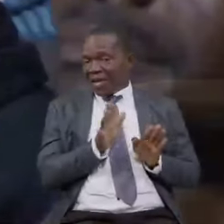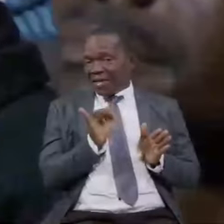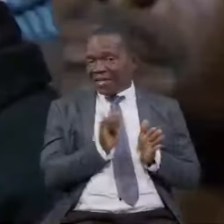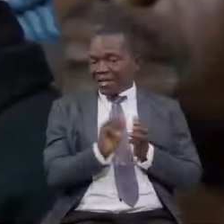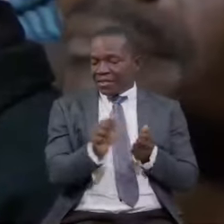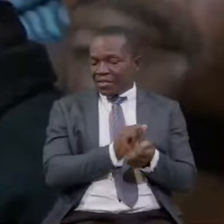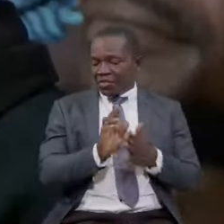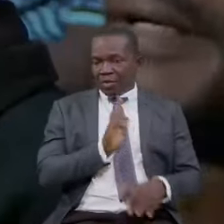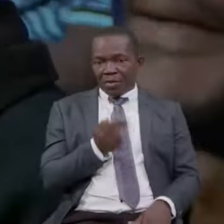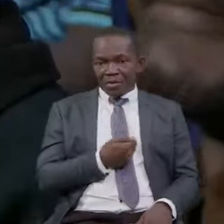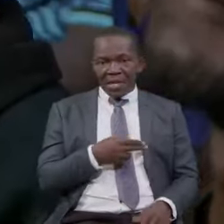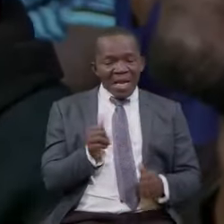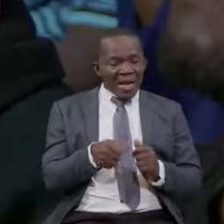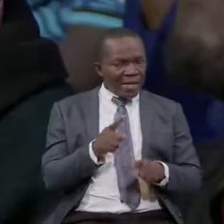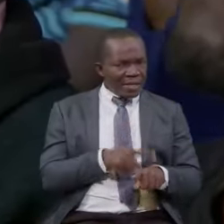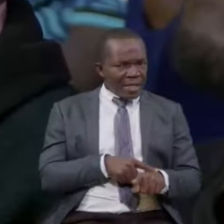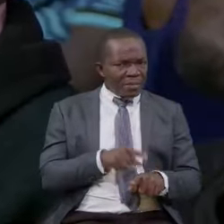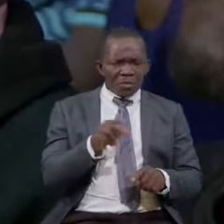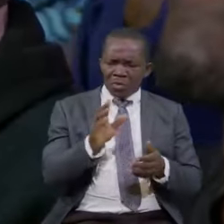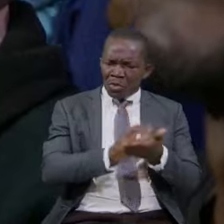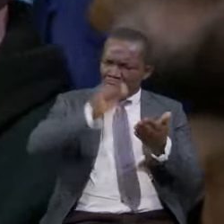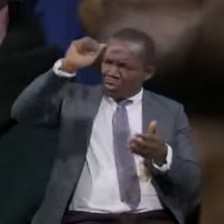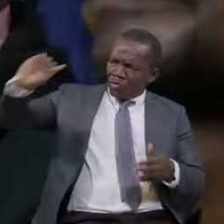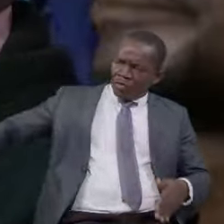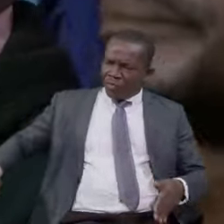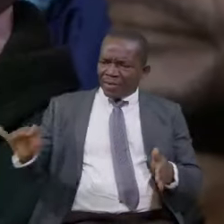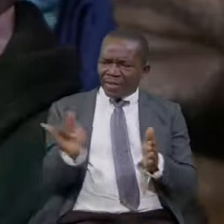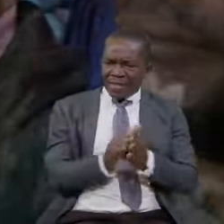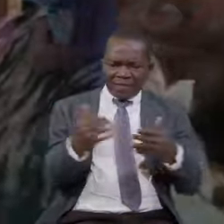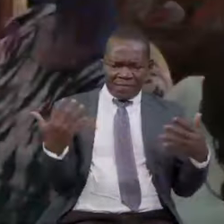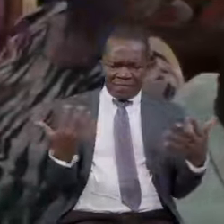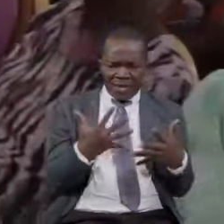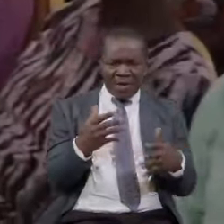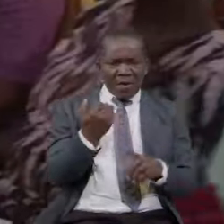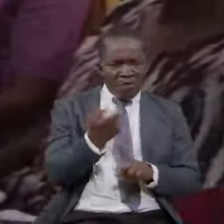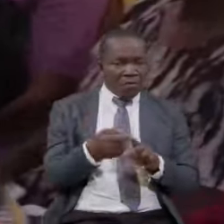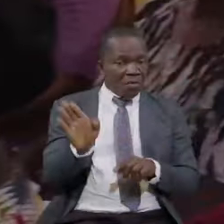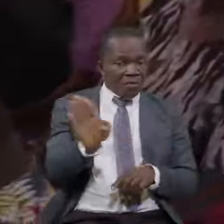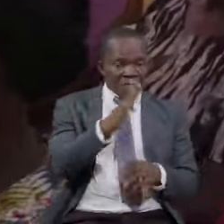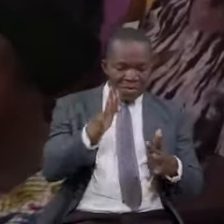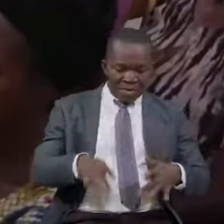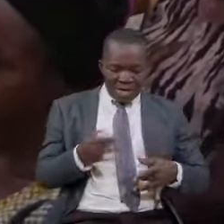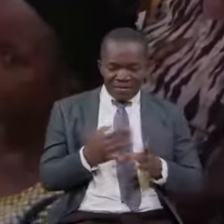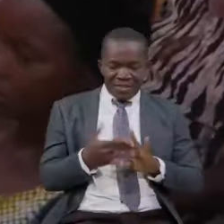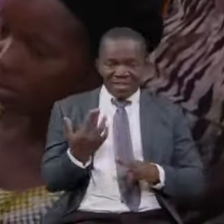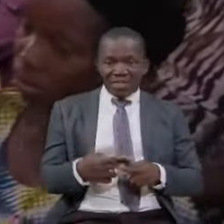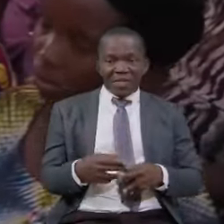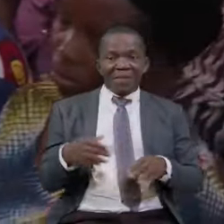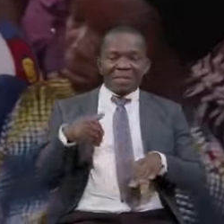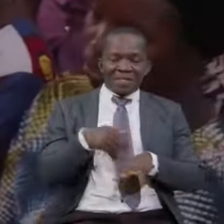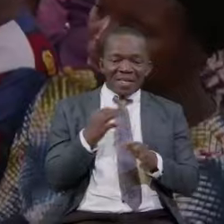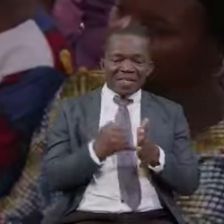cette peur là elle appartient au diable retourne là retourne la peur à